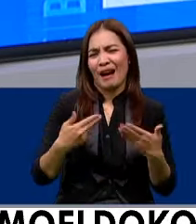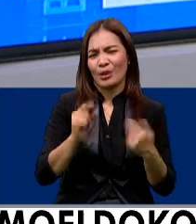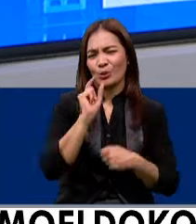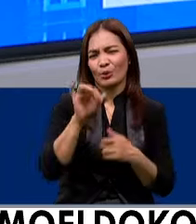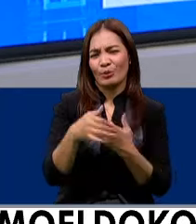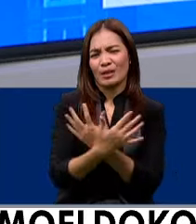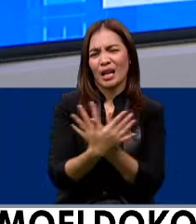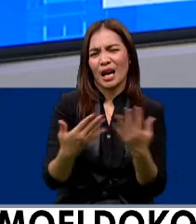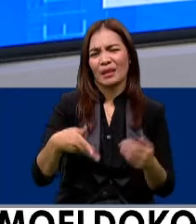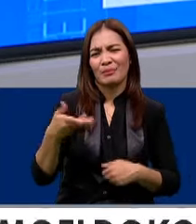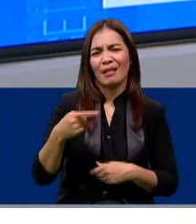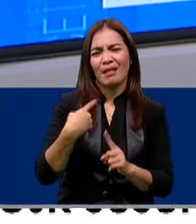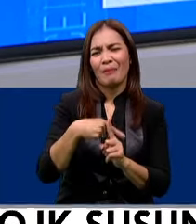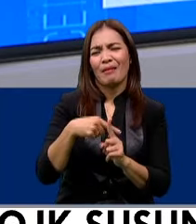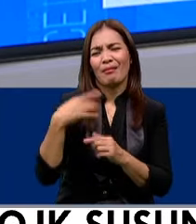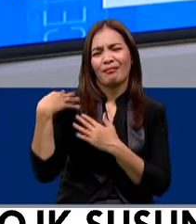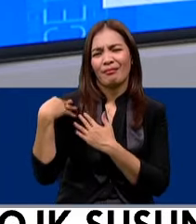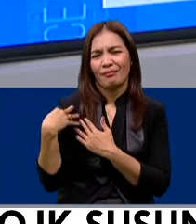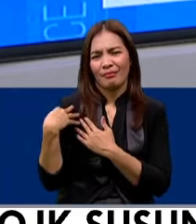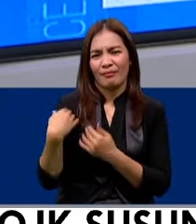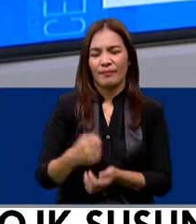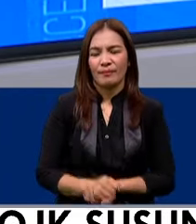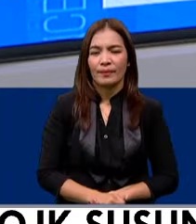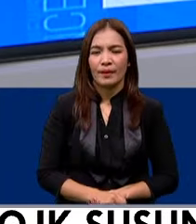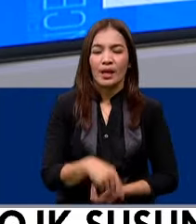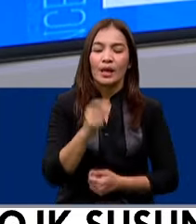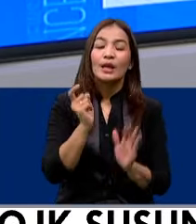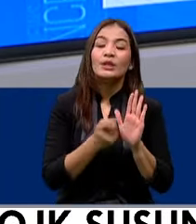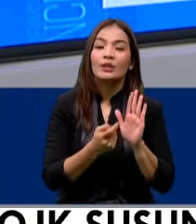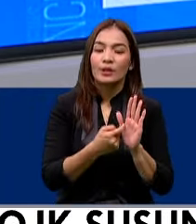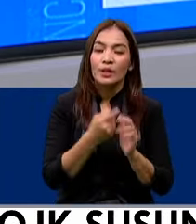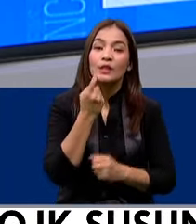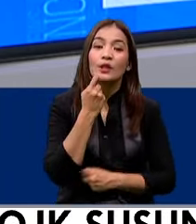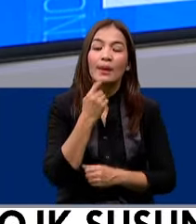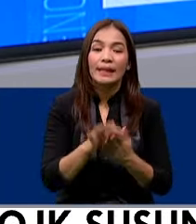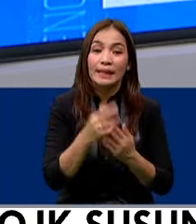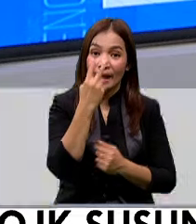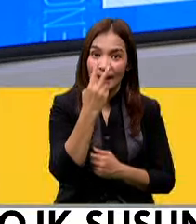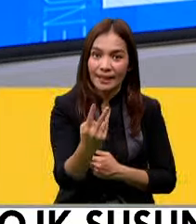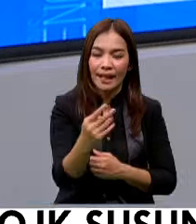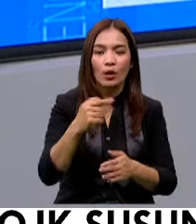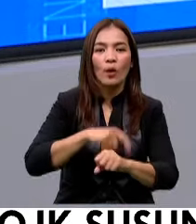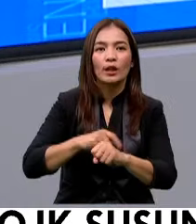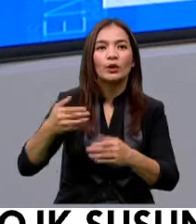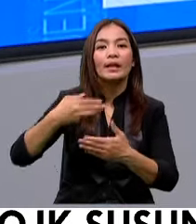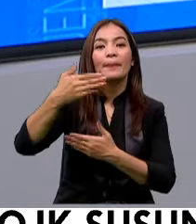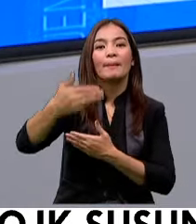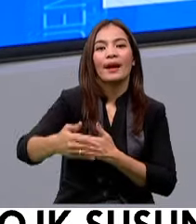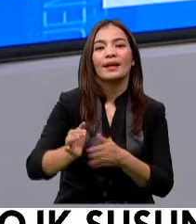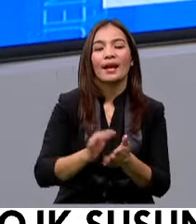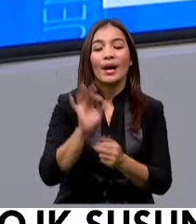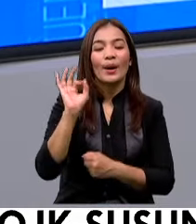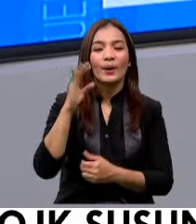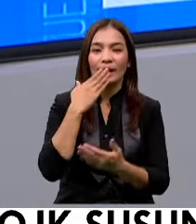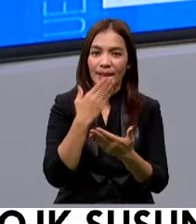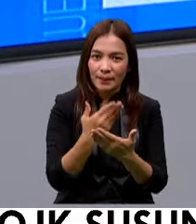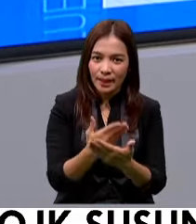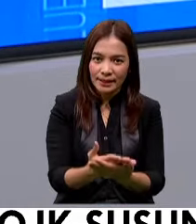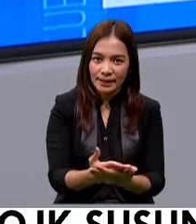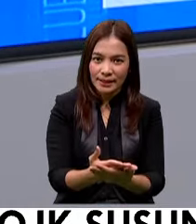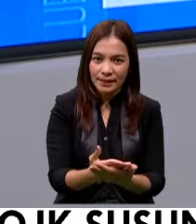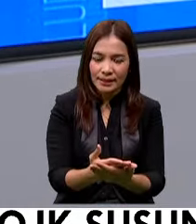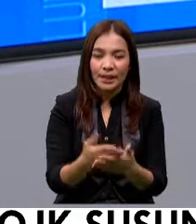biasa menambah lagi pajaknya tapi kita akan lihat nanti perkembangannya Seperti apa Terima kasih senior ekonomis Samuel sekuritas e Fitra Faisal